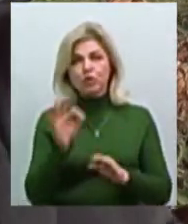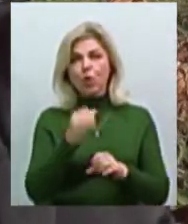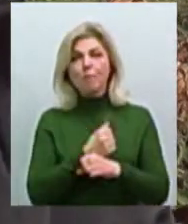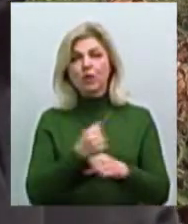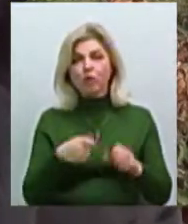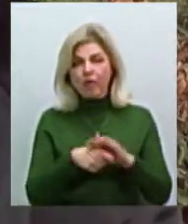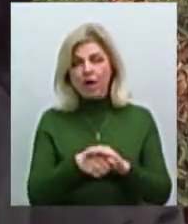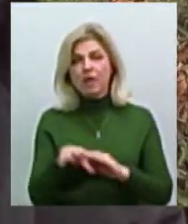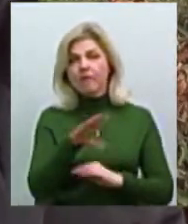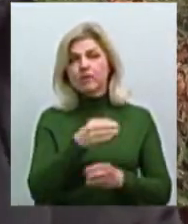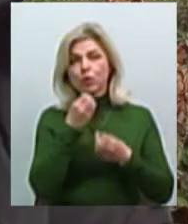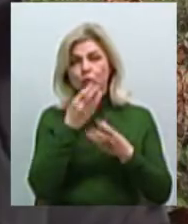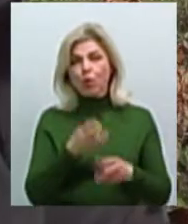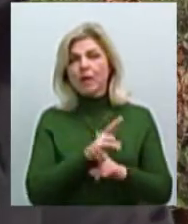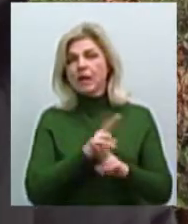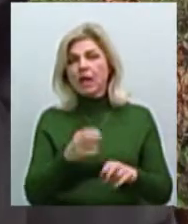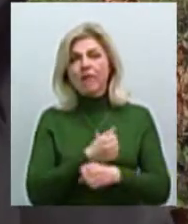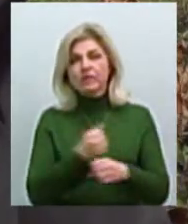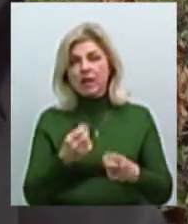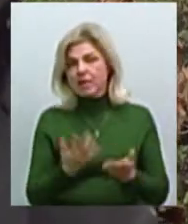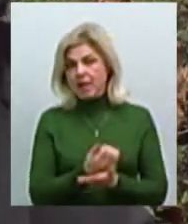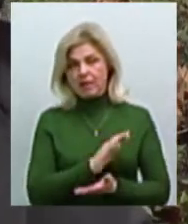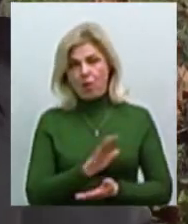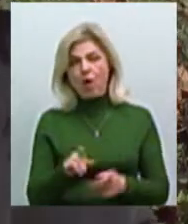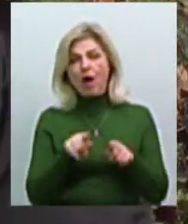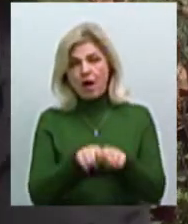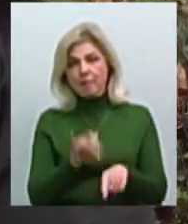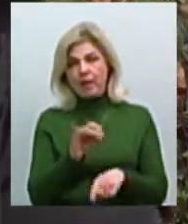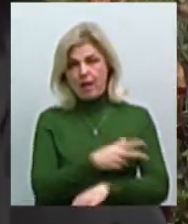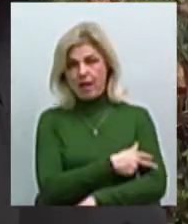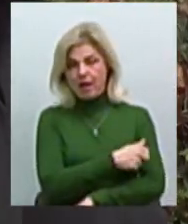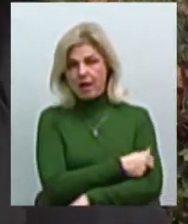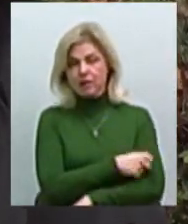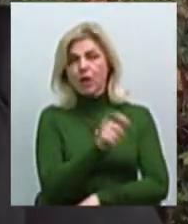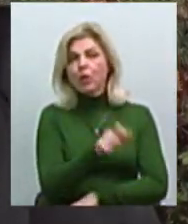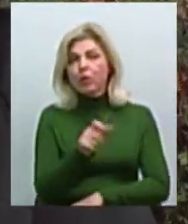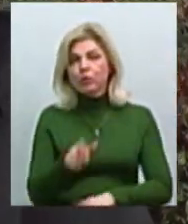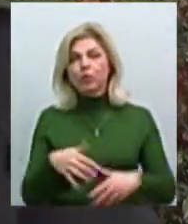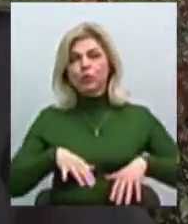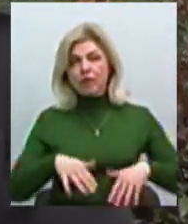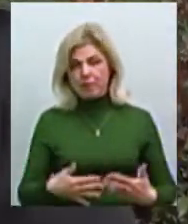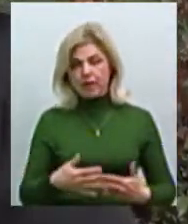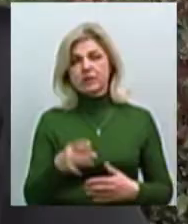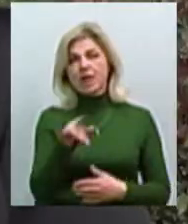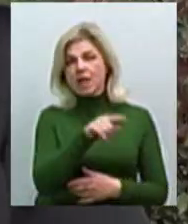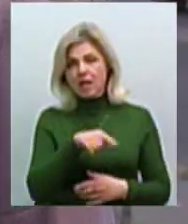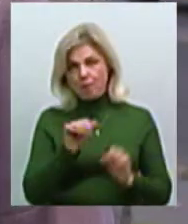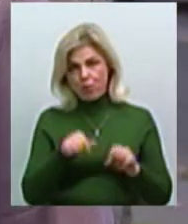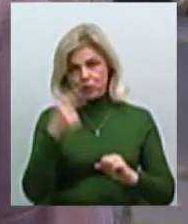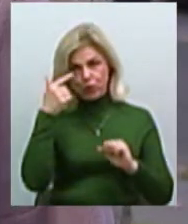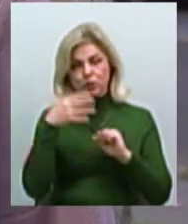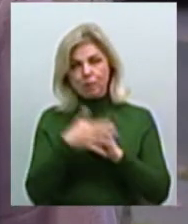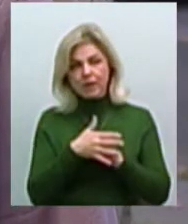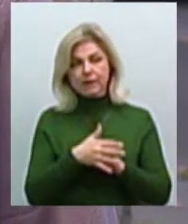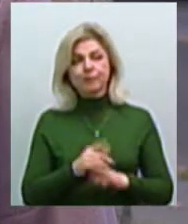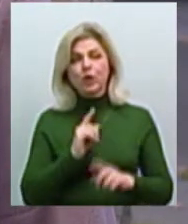все добре, ніяких бомб ніде не знаходили, так як і в лікарнях. Звісно, люди від цього втомилися і їх можна зрозуміти.